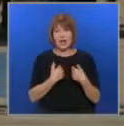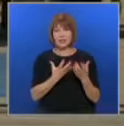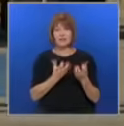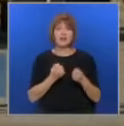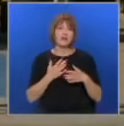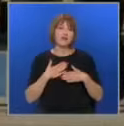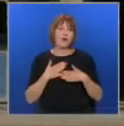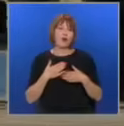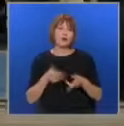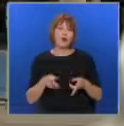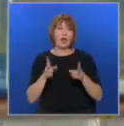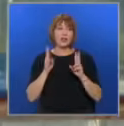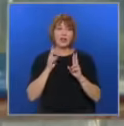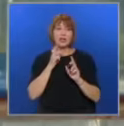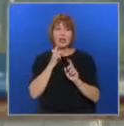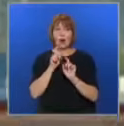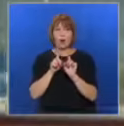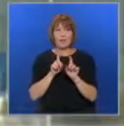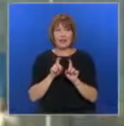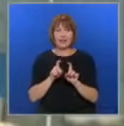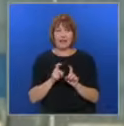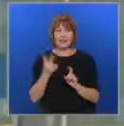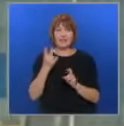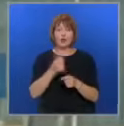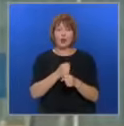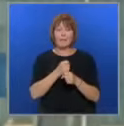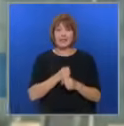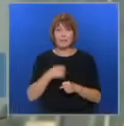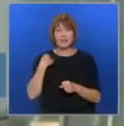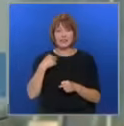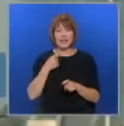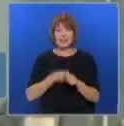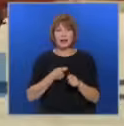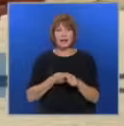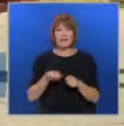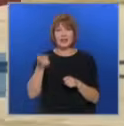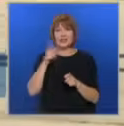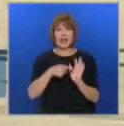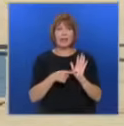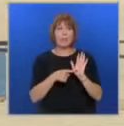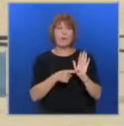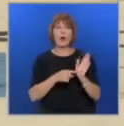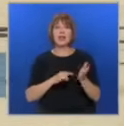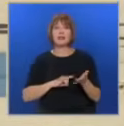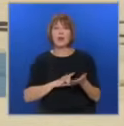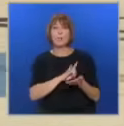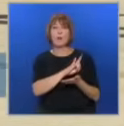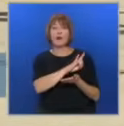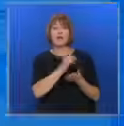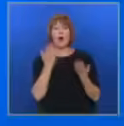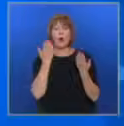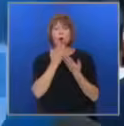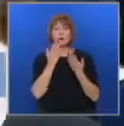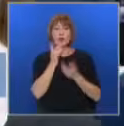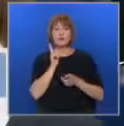решение. Коментарът на втория мандат президентът направи след демонстрационен полет с учебно-тренировачен самолет